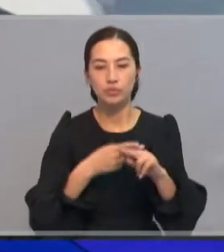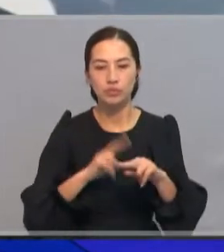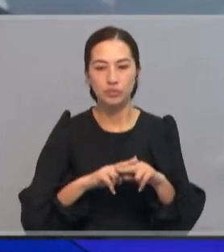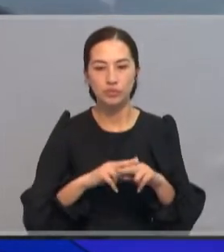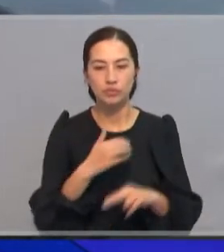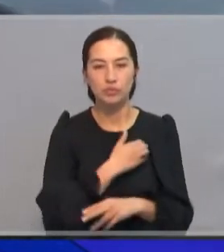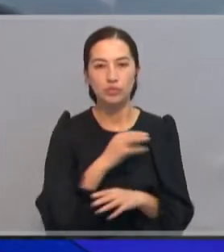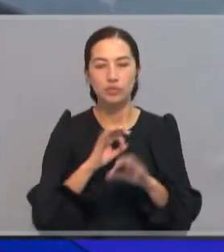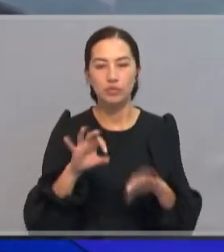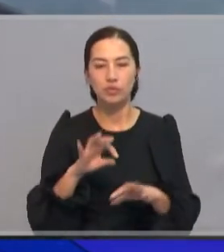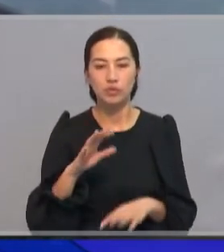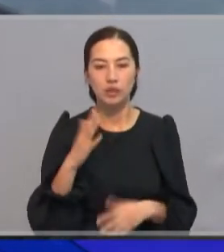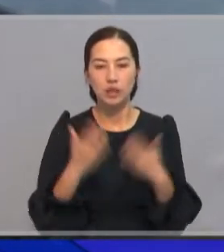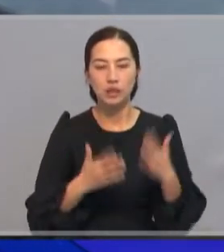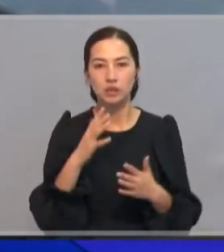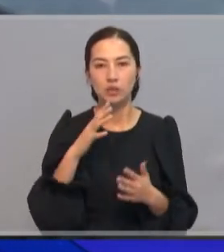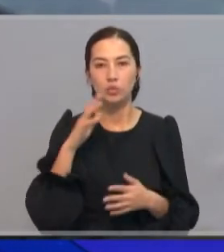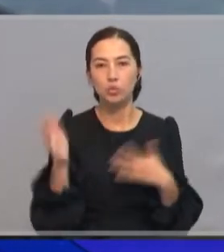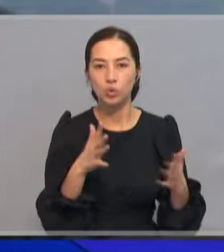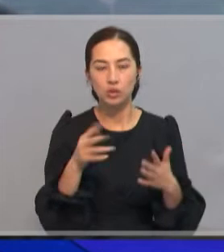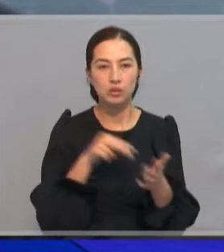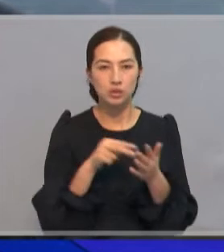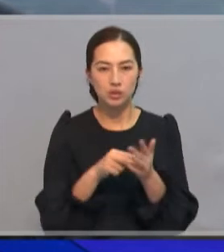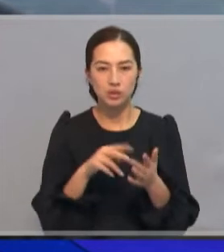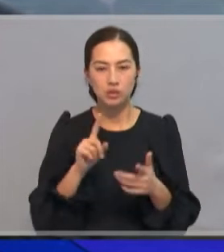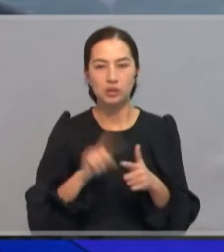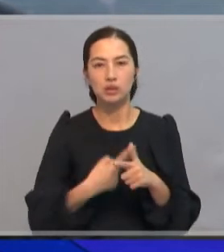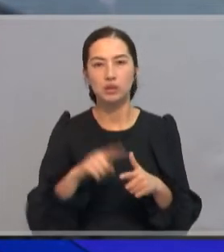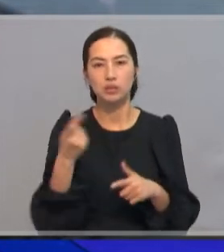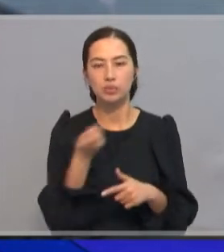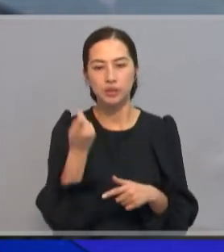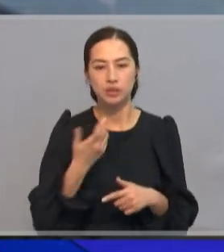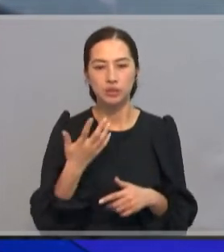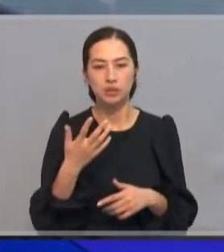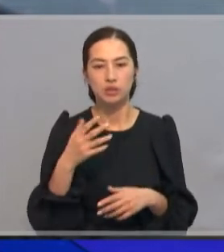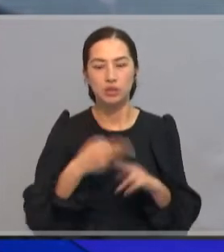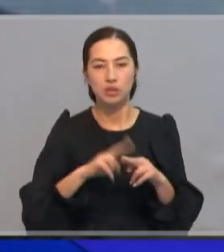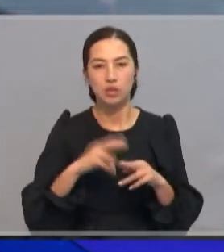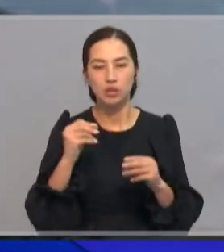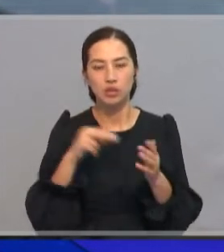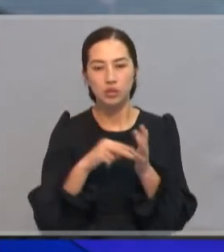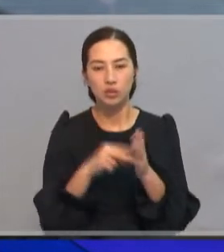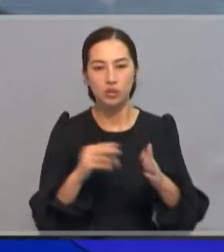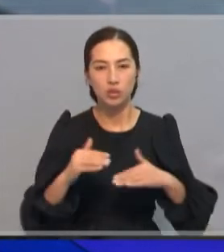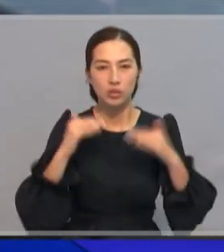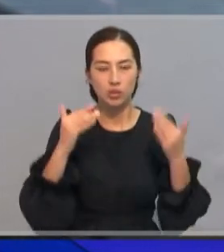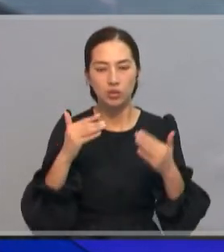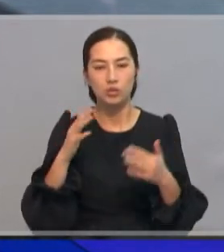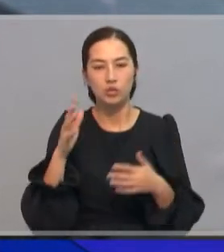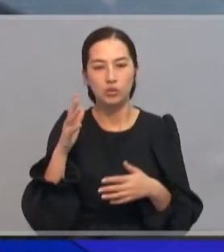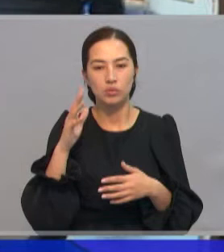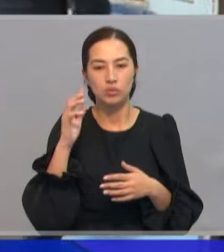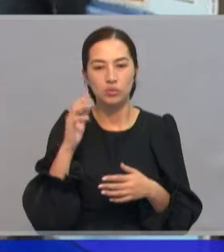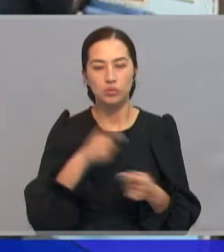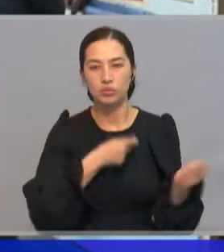кәсіпкерлік айтып жатырмыз, егер де оның бағасын, немесе бидай керек болса Түркістан облысына ауыл шаруашылық басқармасына барып төменгі